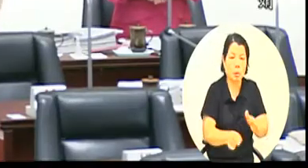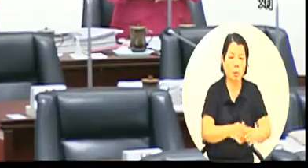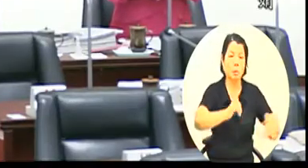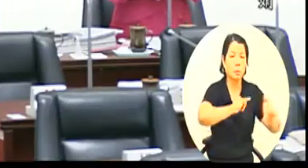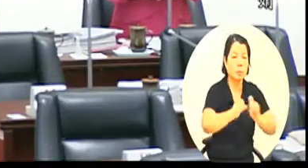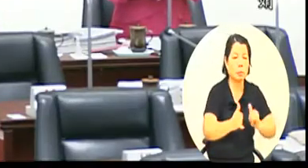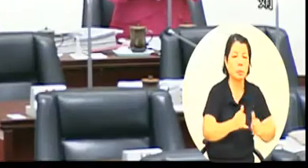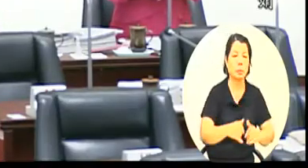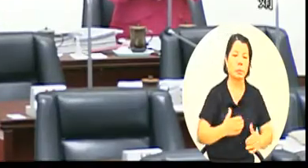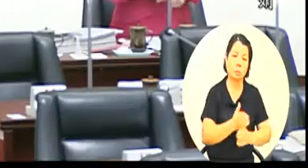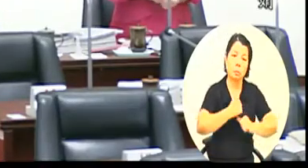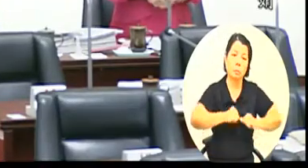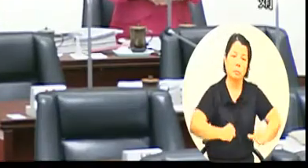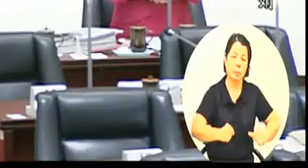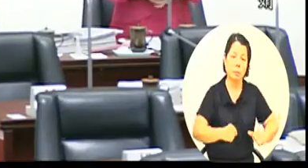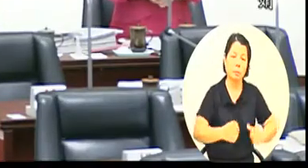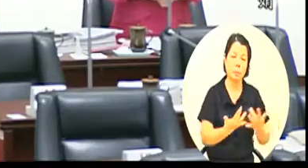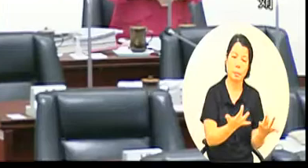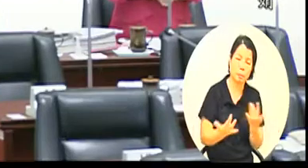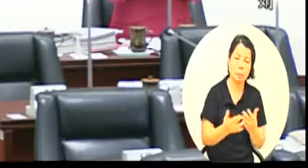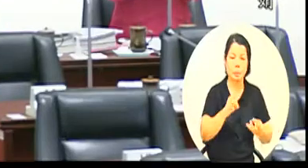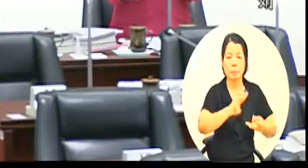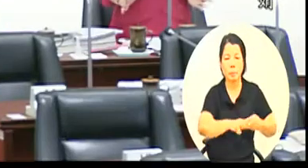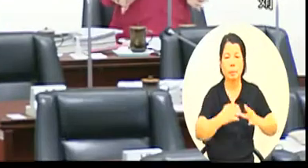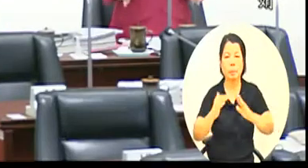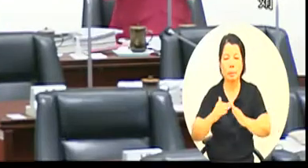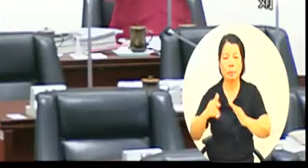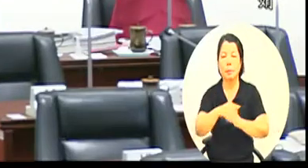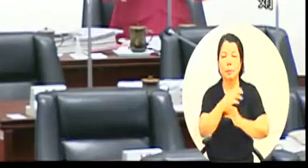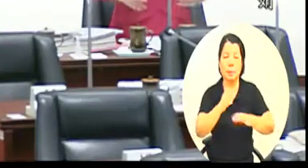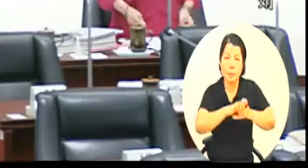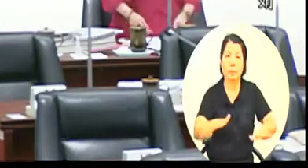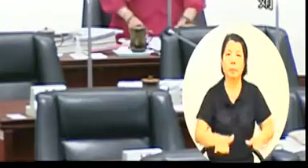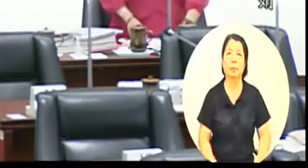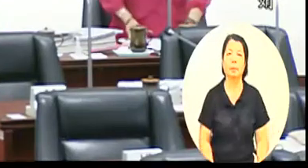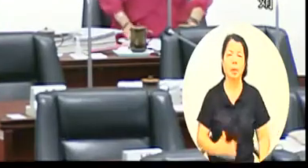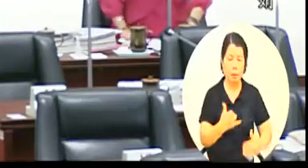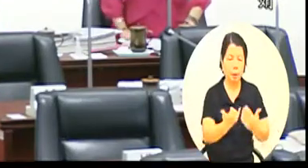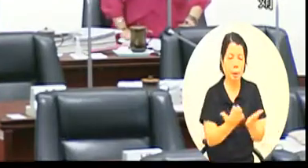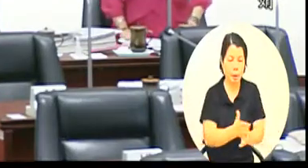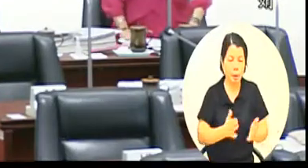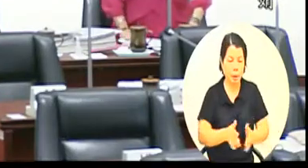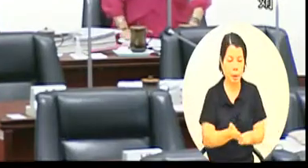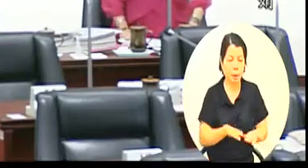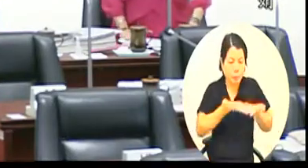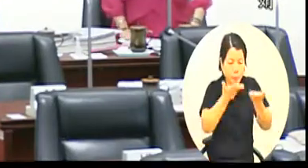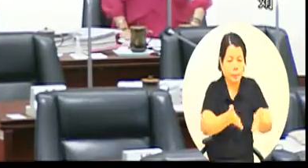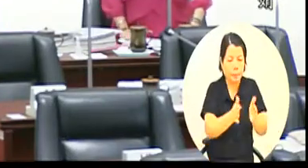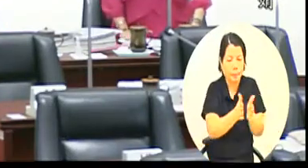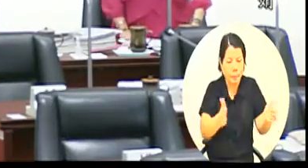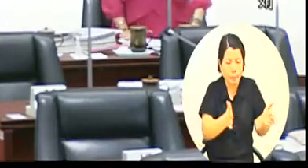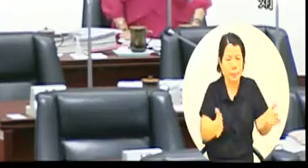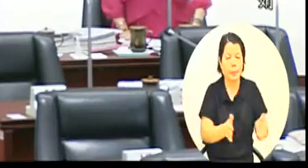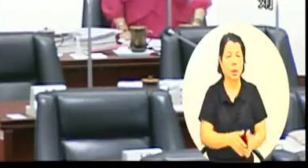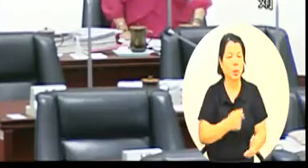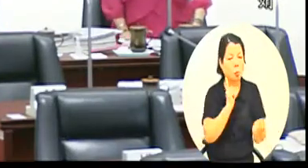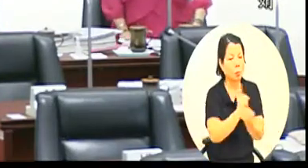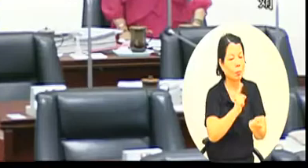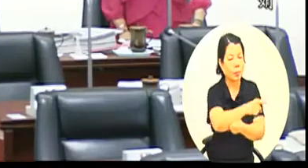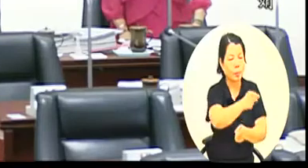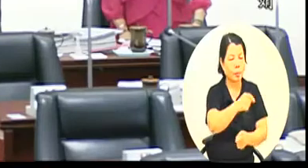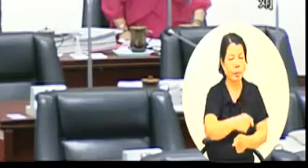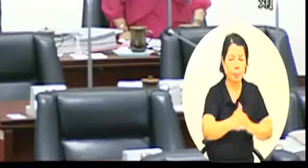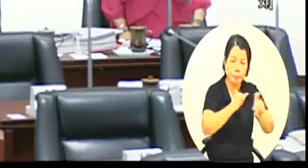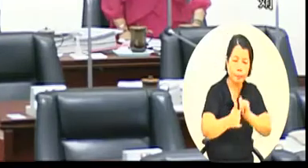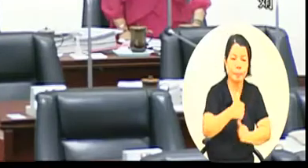命财产安全，好，我觉得适度的放宽对人民是好的，我想这个是两全